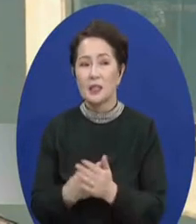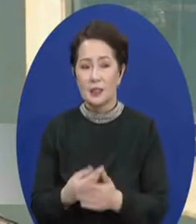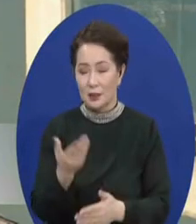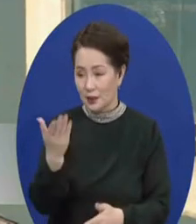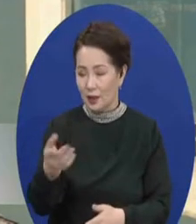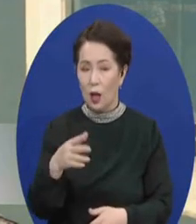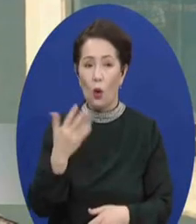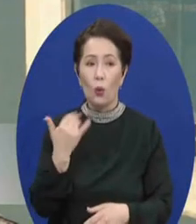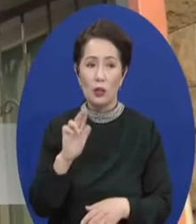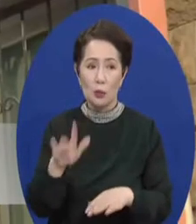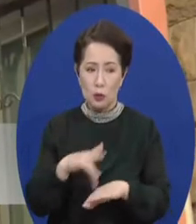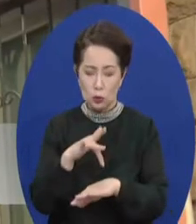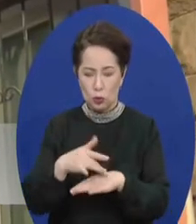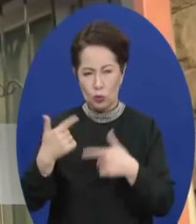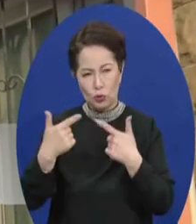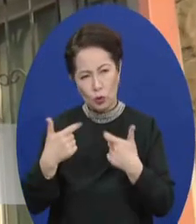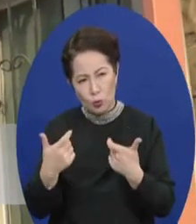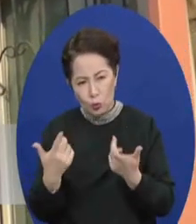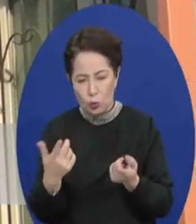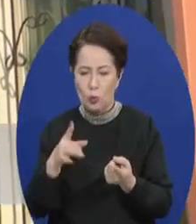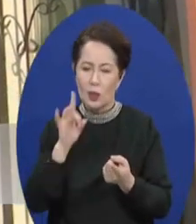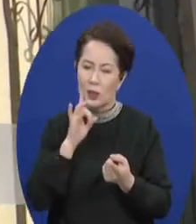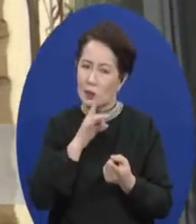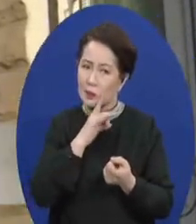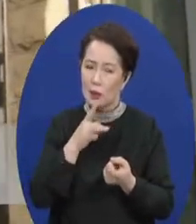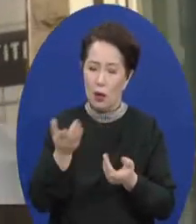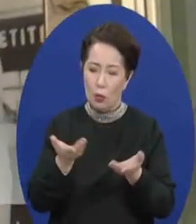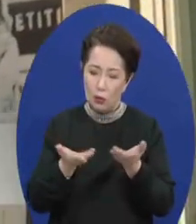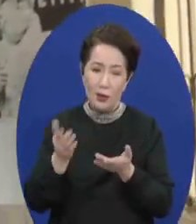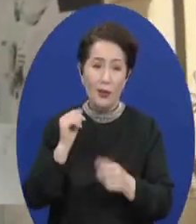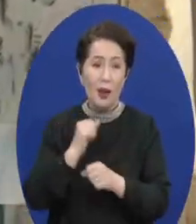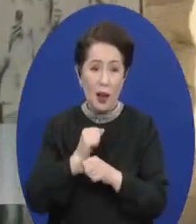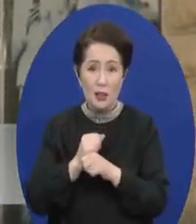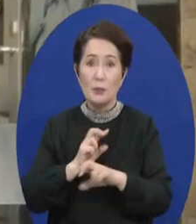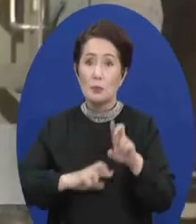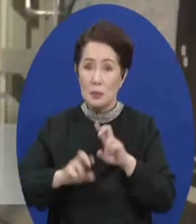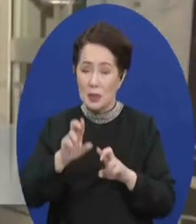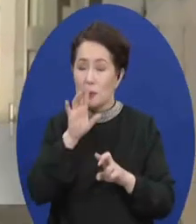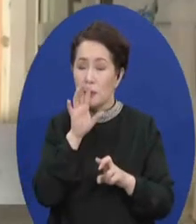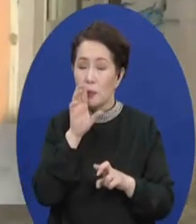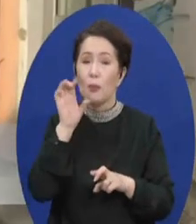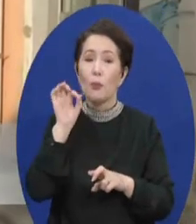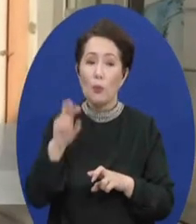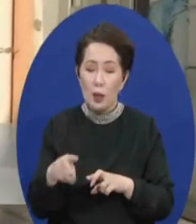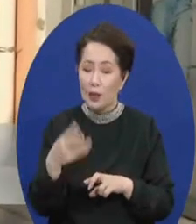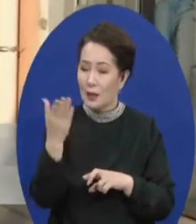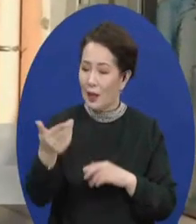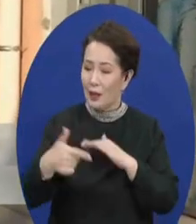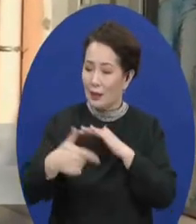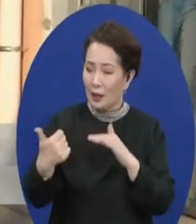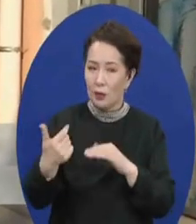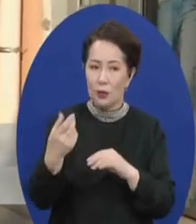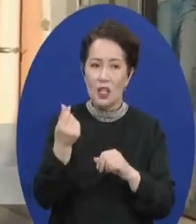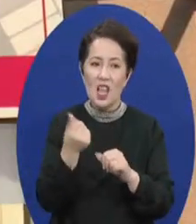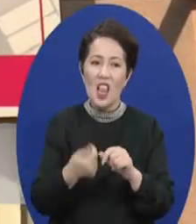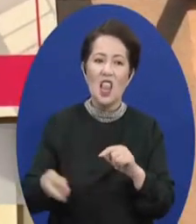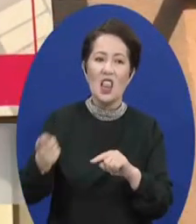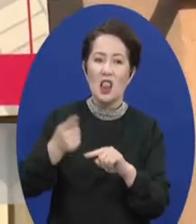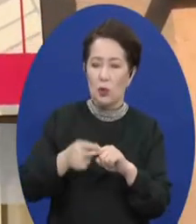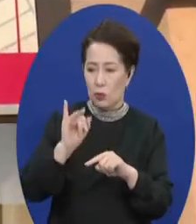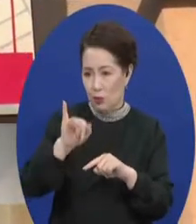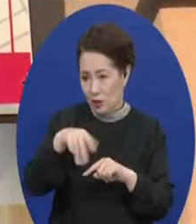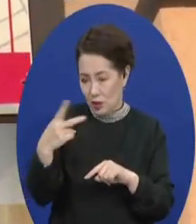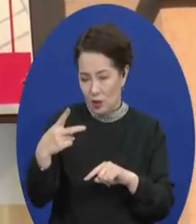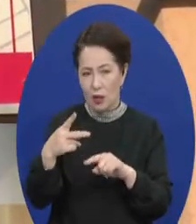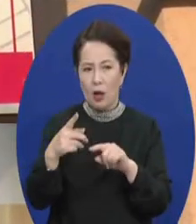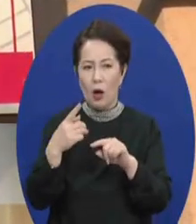Жишээлбэл иргэн та хотын төвд зочид буудал эсвэл зоогийн газар худалдааны төв ажиллаулж бизнес эрхлэх гэж байгаа бол таны татварын хэмжээ илүү өндөр байна.